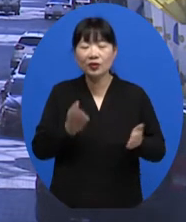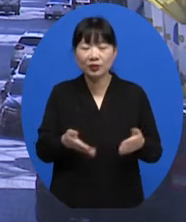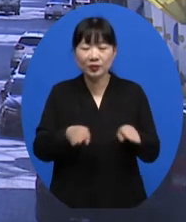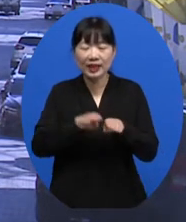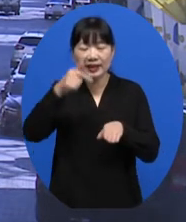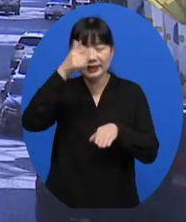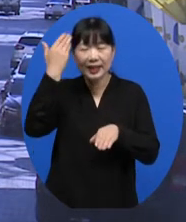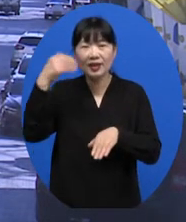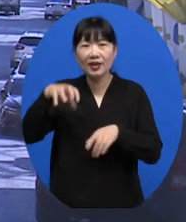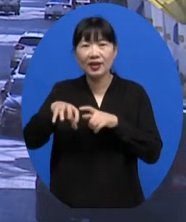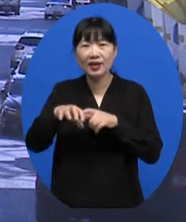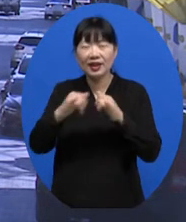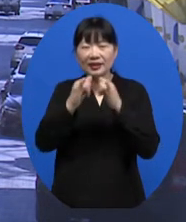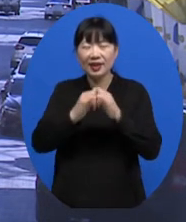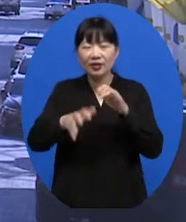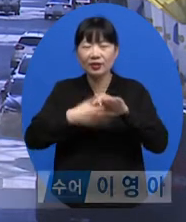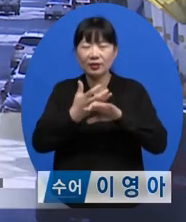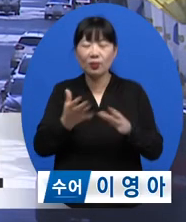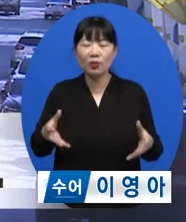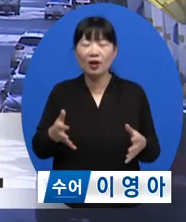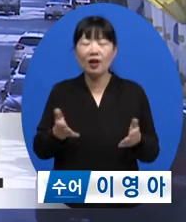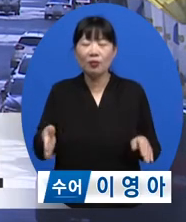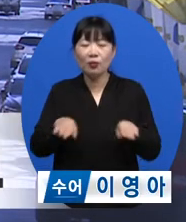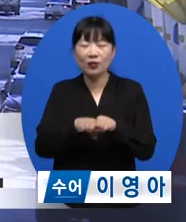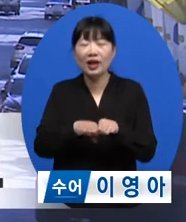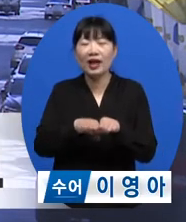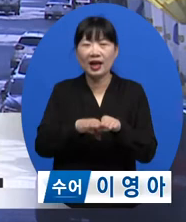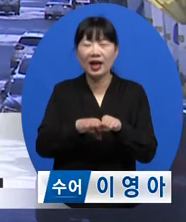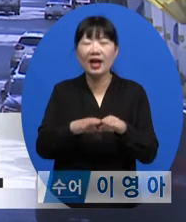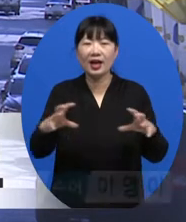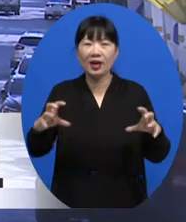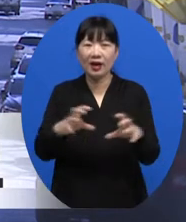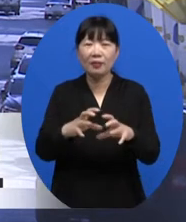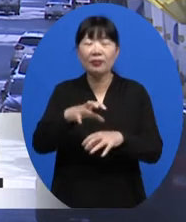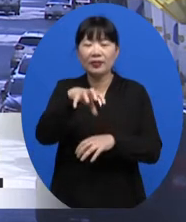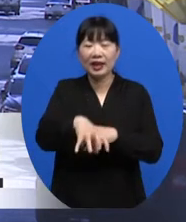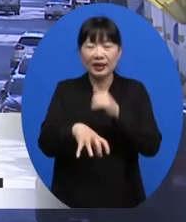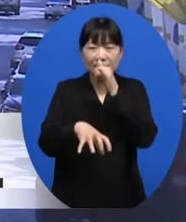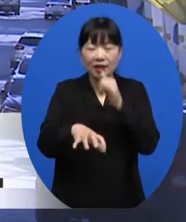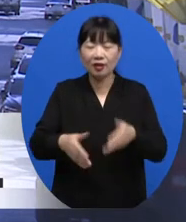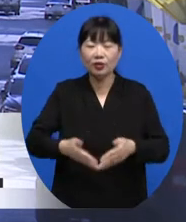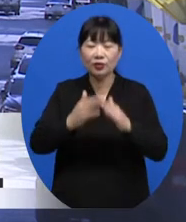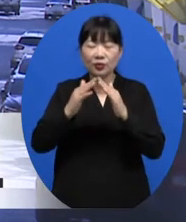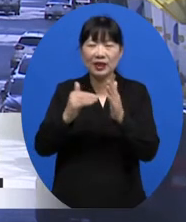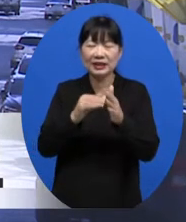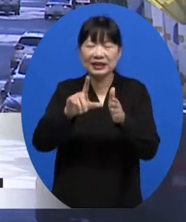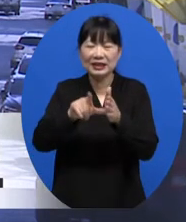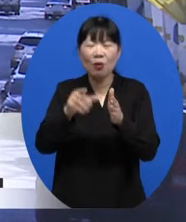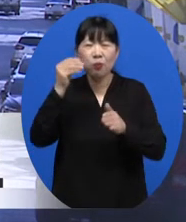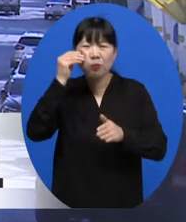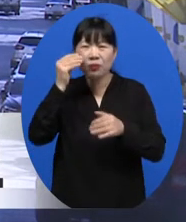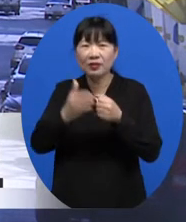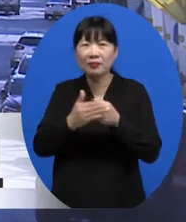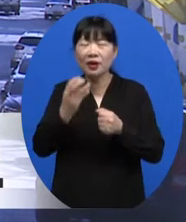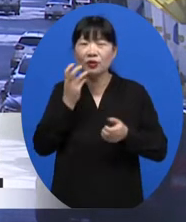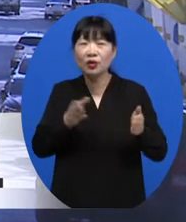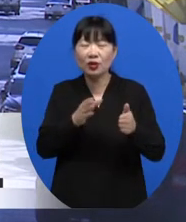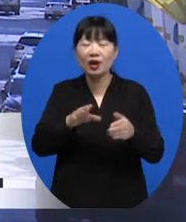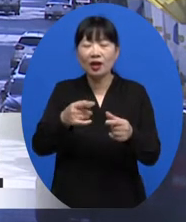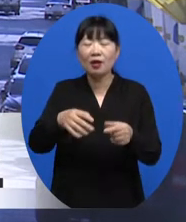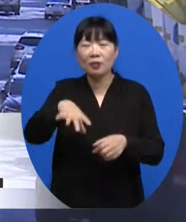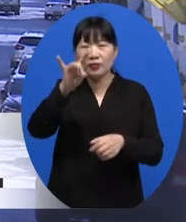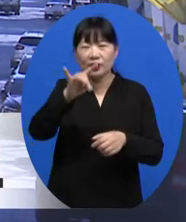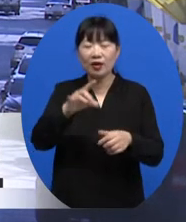경기도청 옛 청사엔 사회혁신복합단지가 만들어질 예정인데 조성까지 시간이 좀 걸릴 것으로 예상되자 경기도가 우선 활용